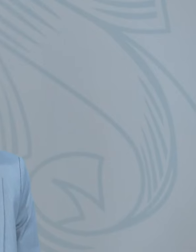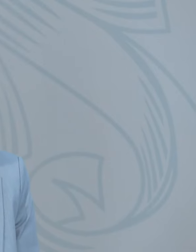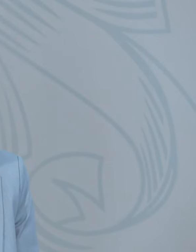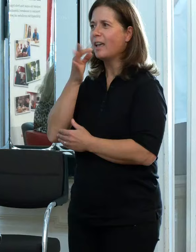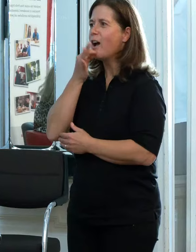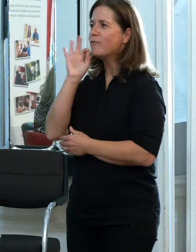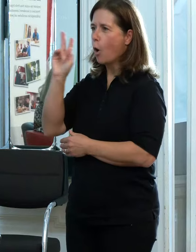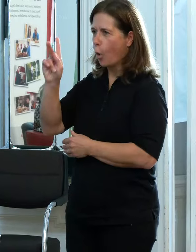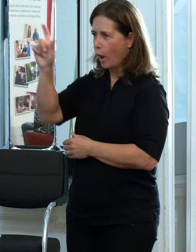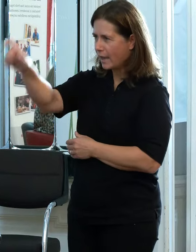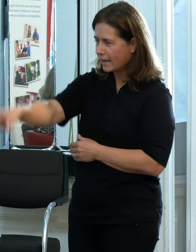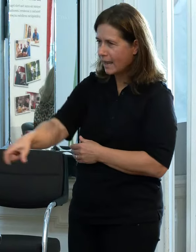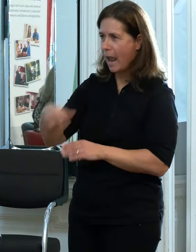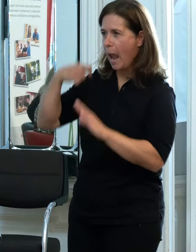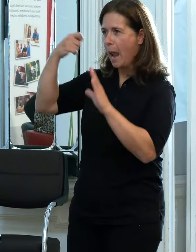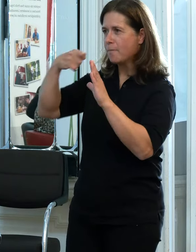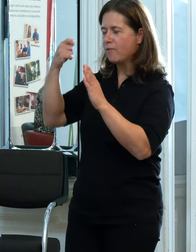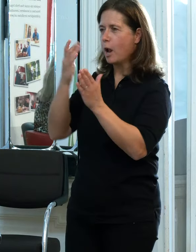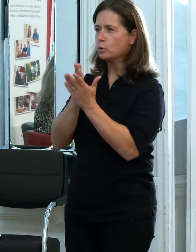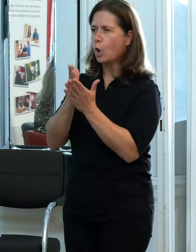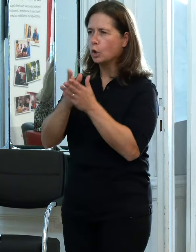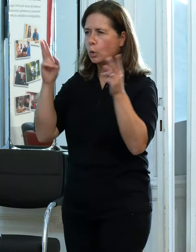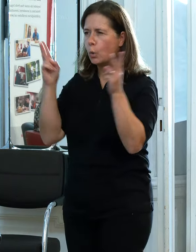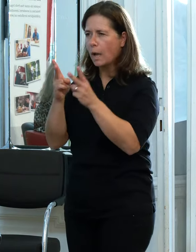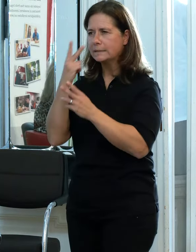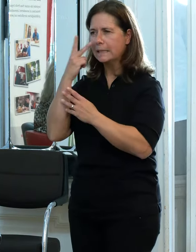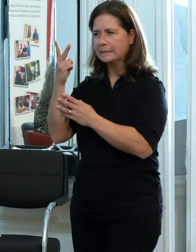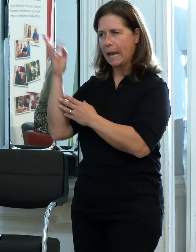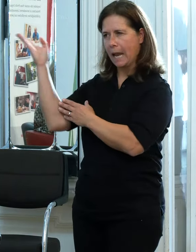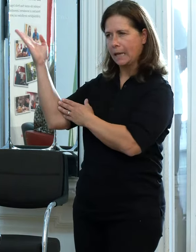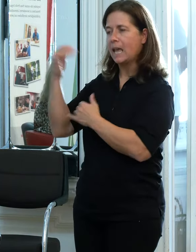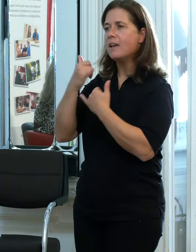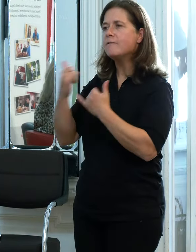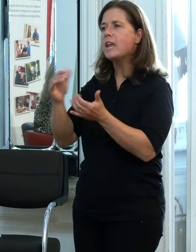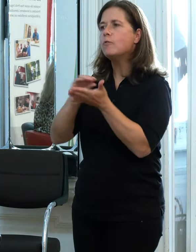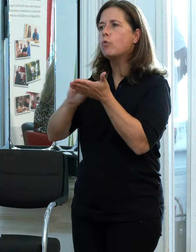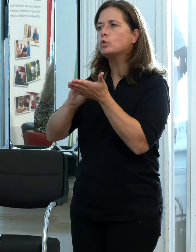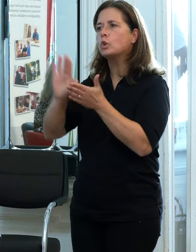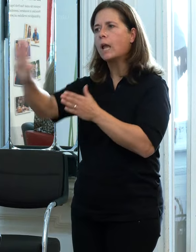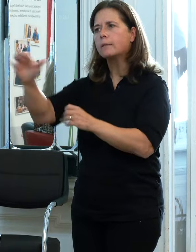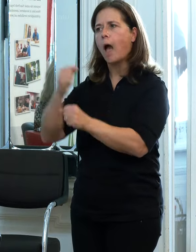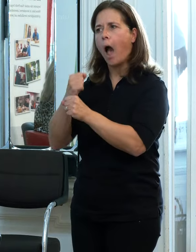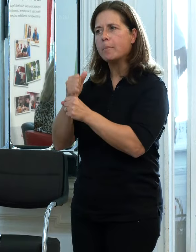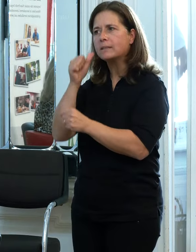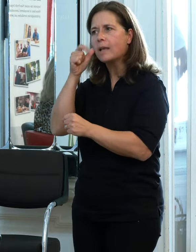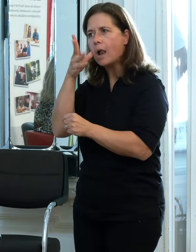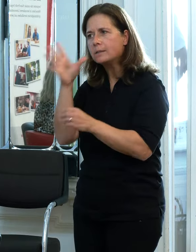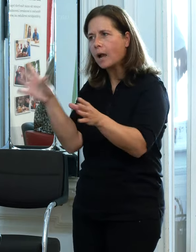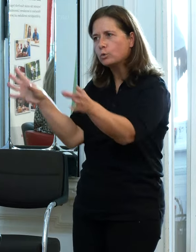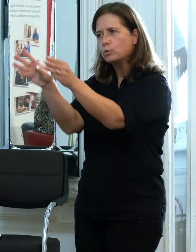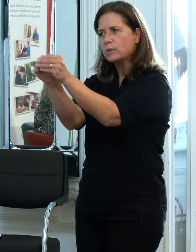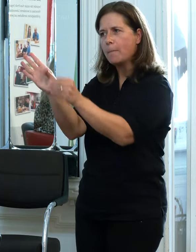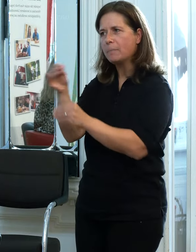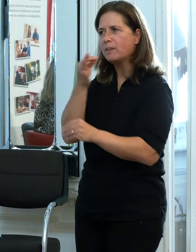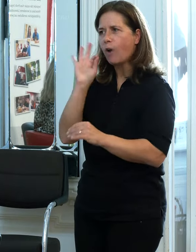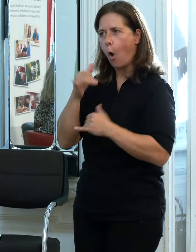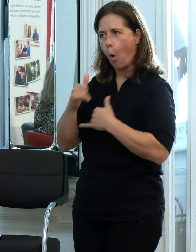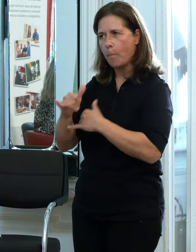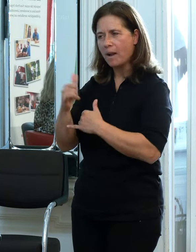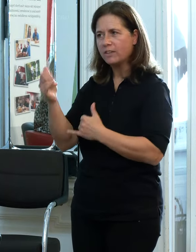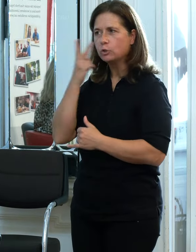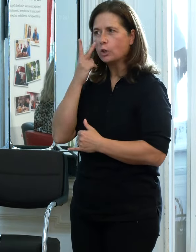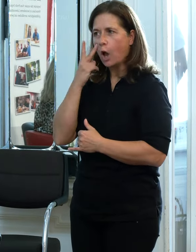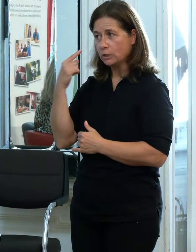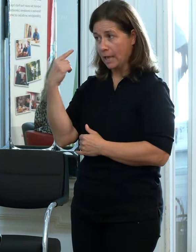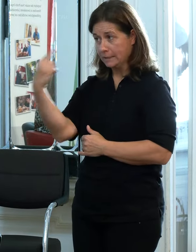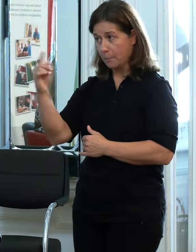Frau Coluini, wir haben im Film schon kurze Einblicke bekommen, aber wie funktioniert denn Ihr Arbeitsalltag gemeinsam mit der Frau Hobel? Haben Sie da selbst